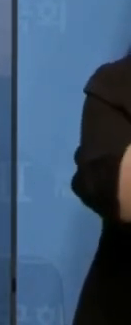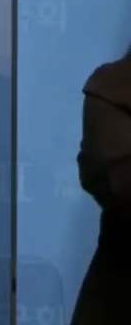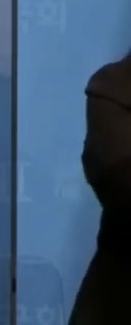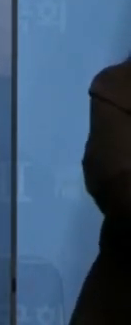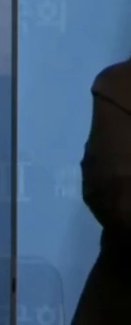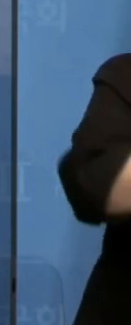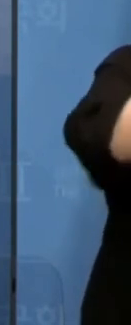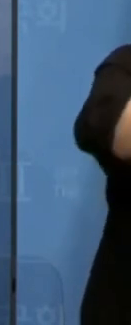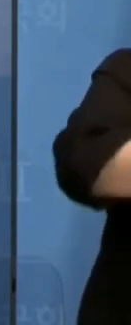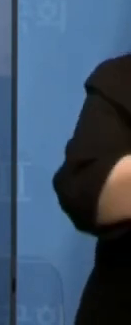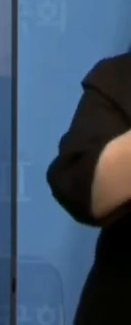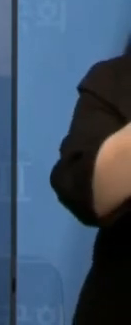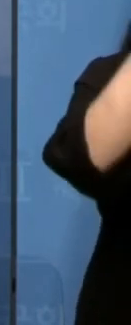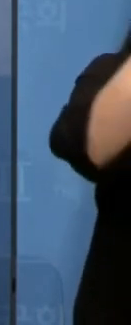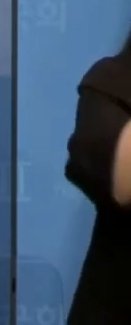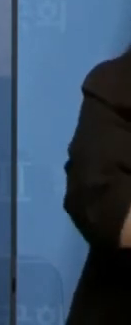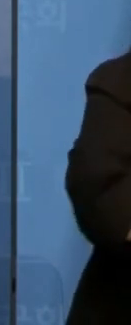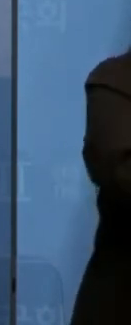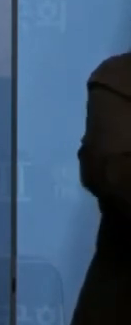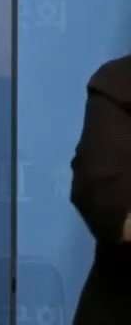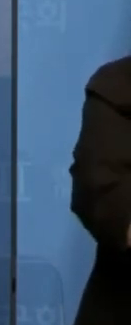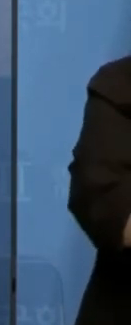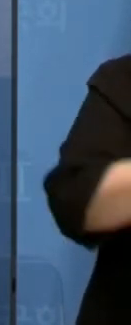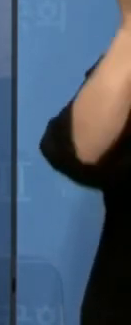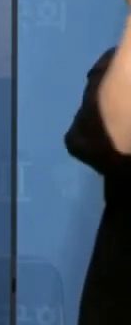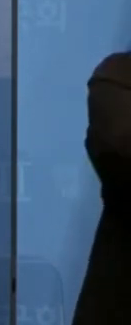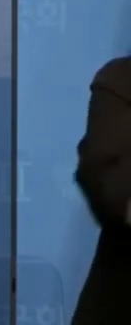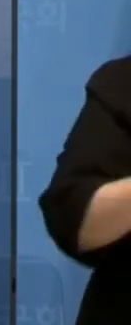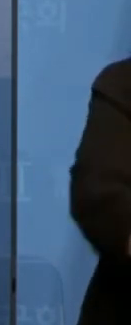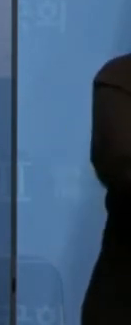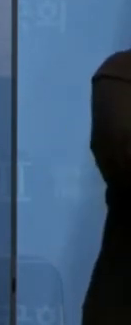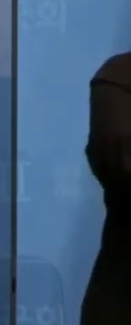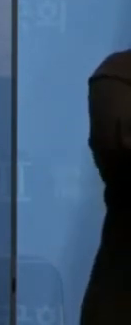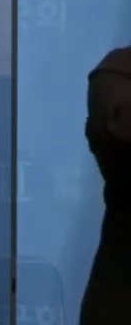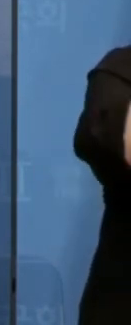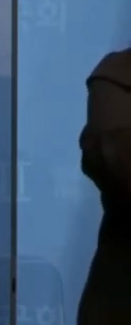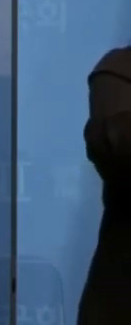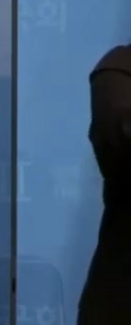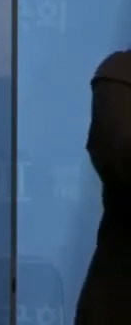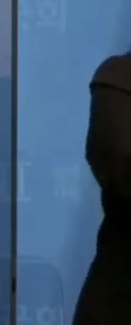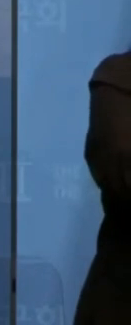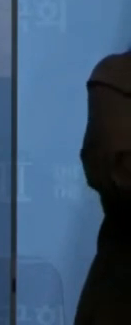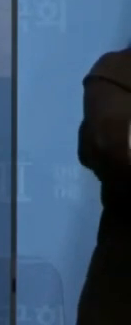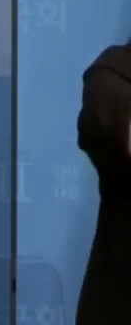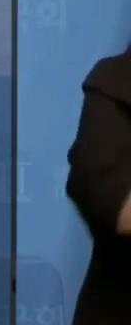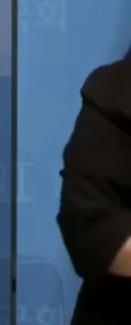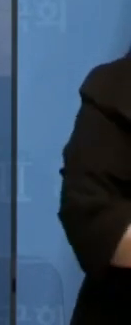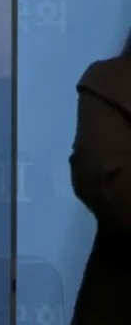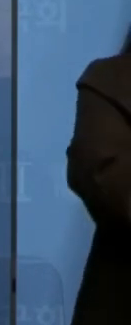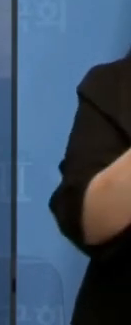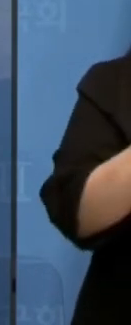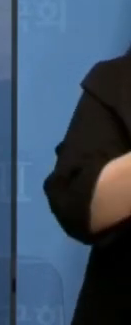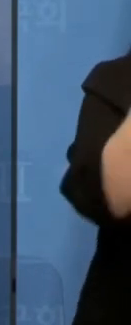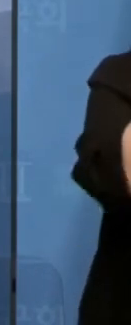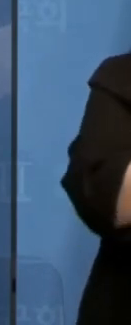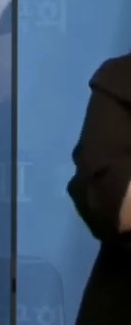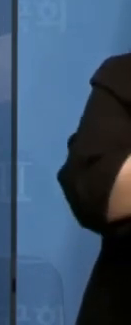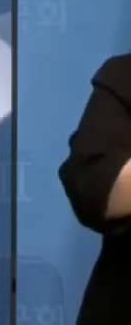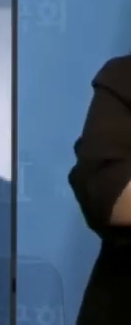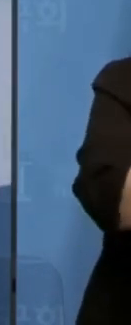산업이 국가의 미래 산업으로서 건전하게 발전할 수 있도록 법과 제도적으로 신속하게